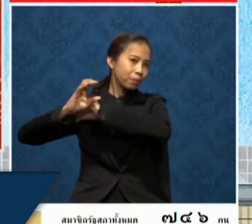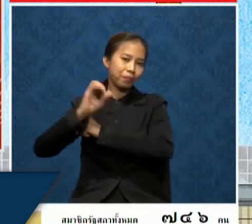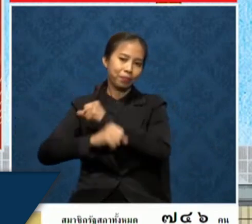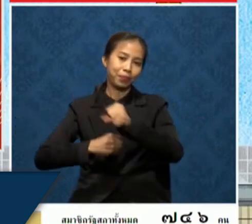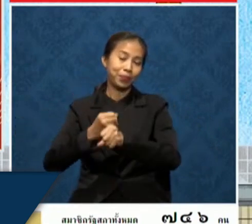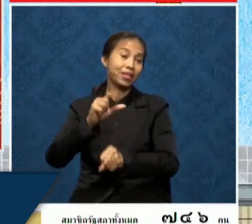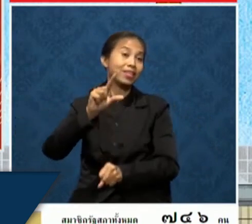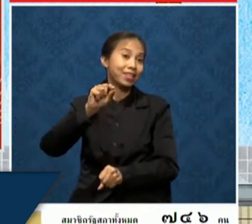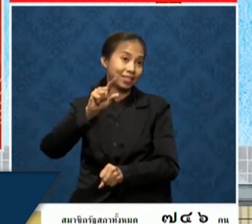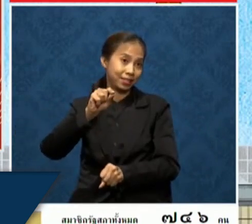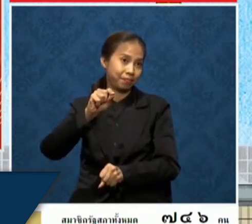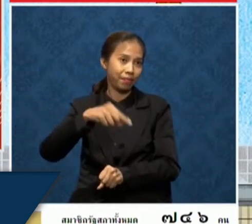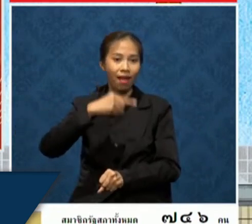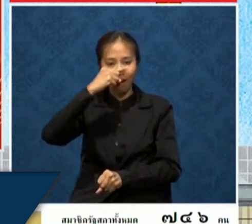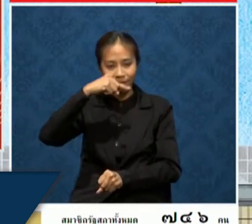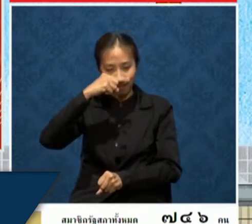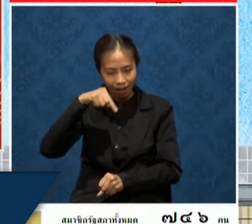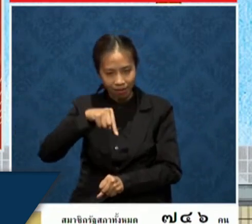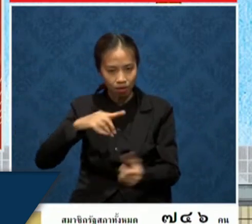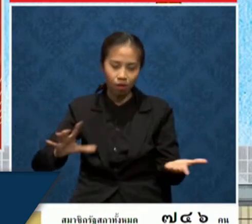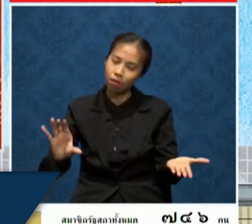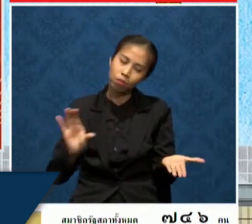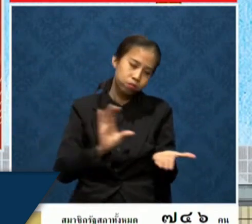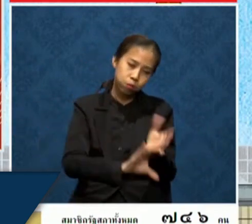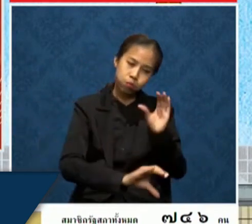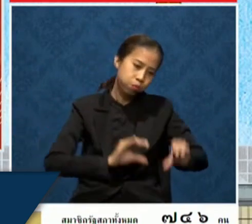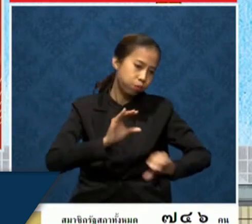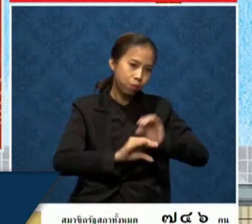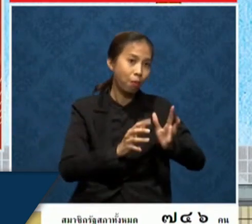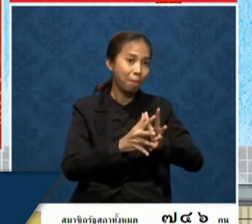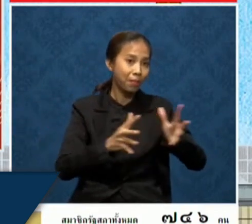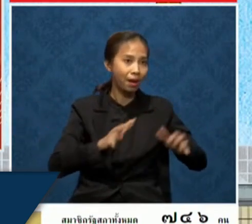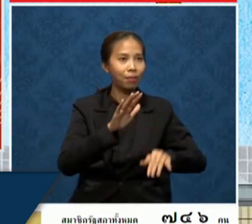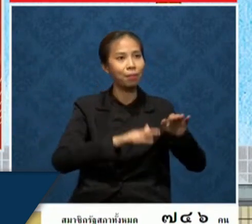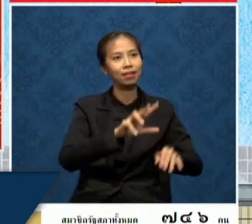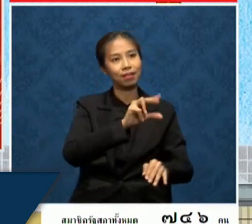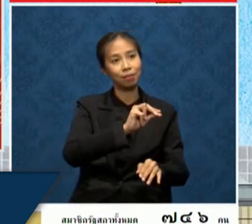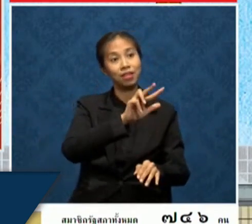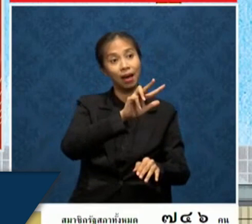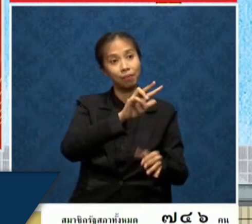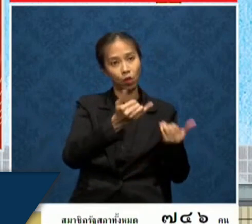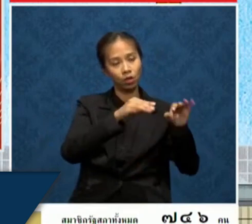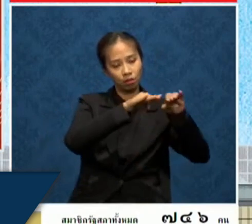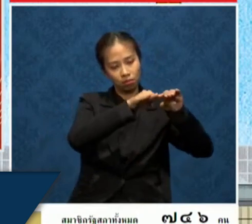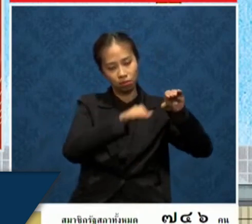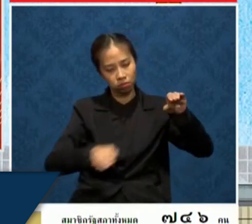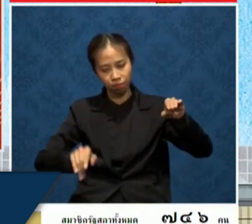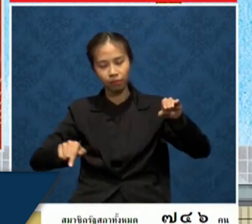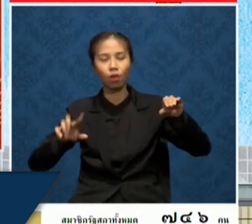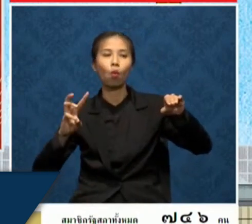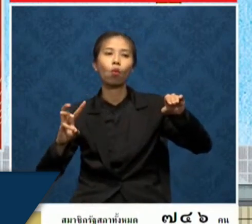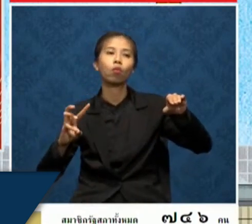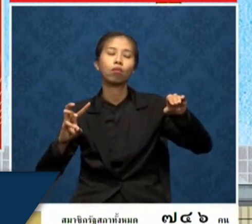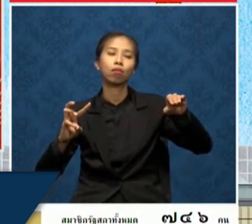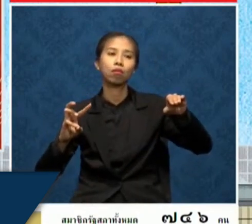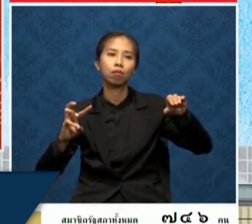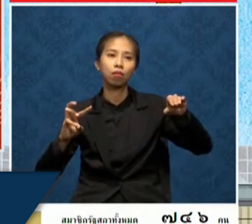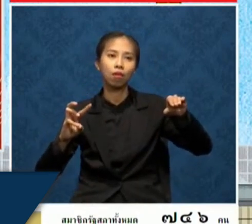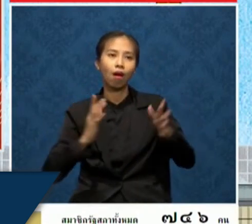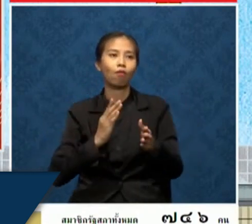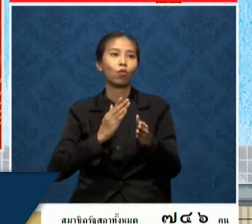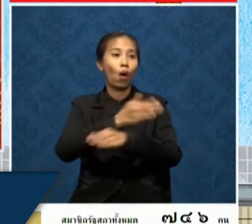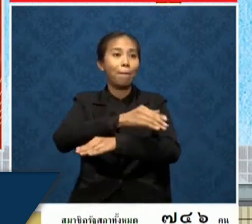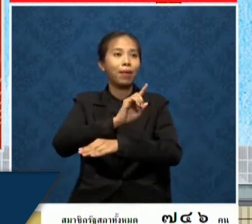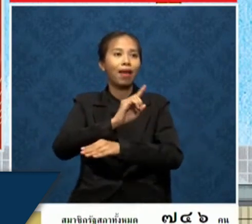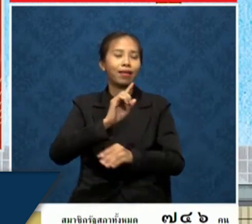เงินต่างชาติไหลเข้าไทยมากสุดคิดเป็นสัดส่วน 33% ปัจจุบันเหลือ 6% ในทางตรงข้ามเวียดน